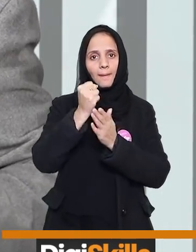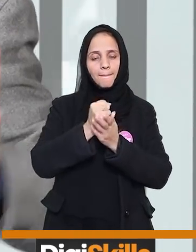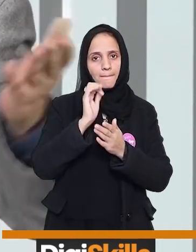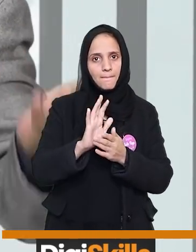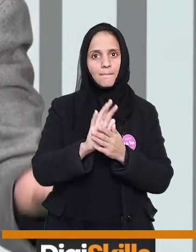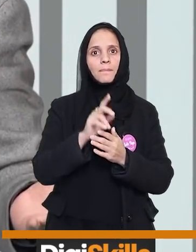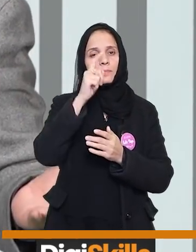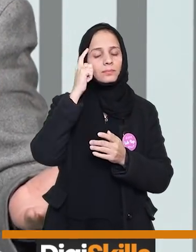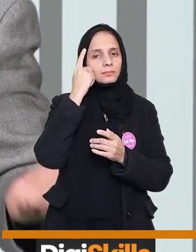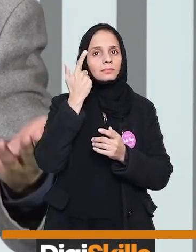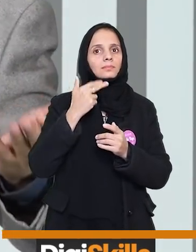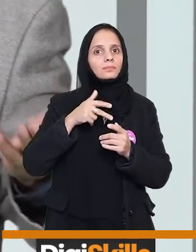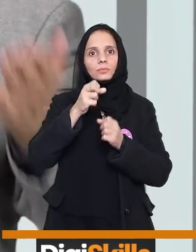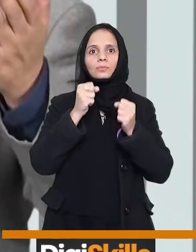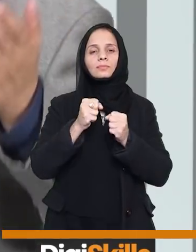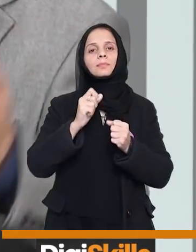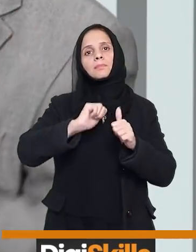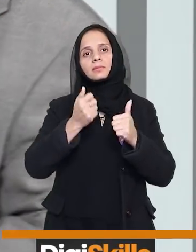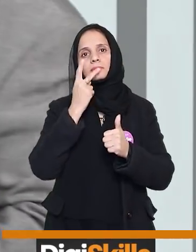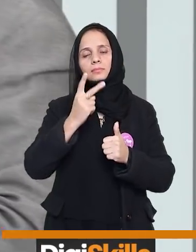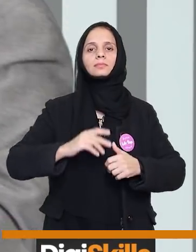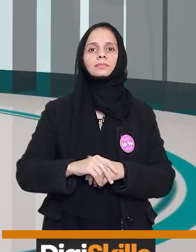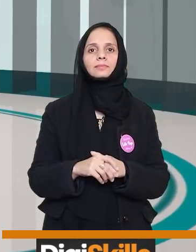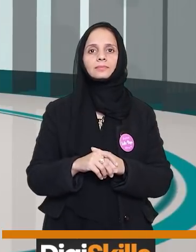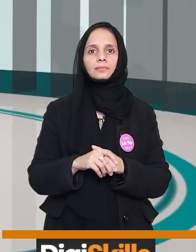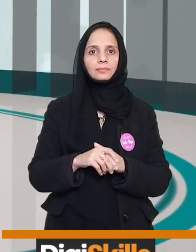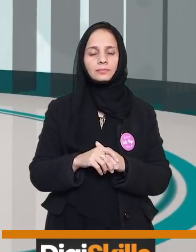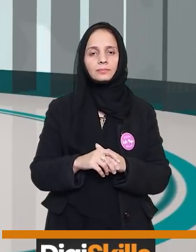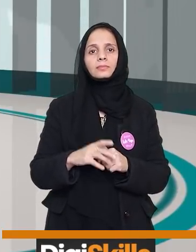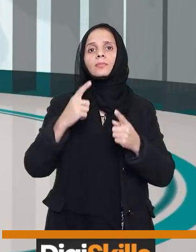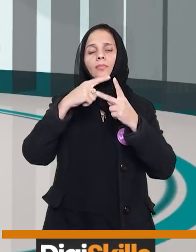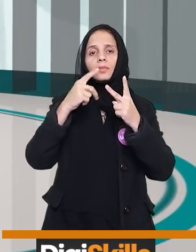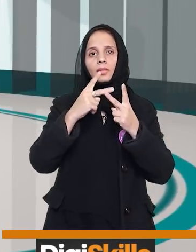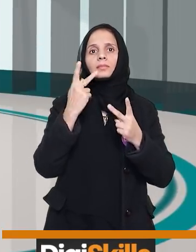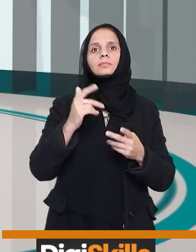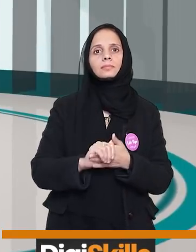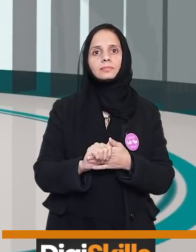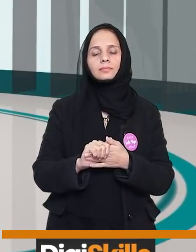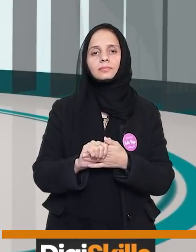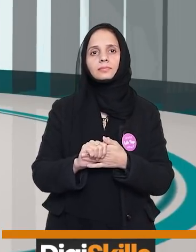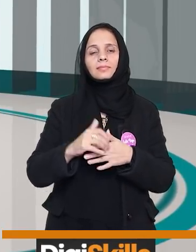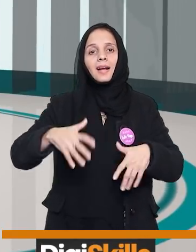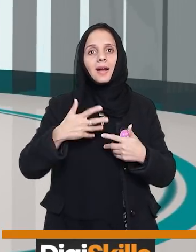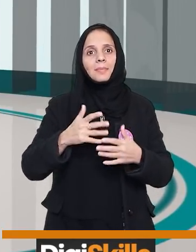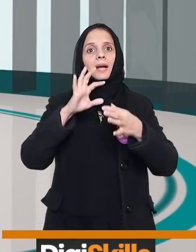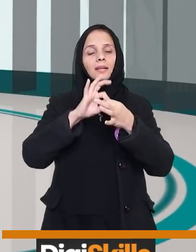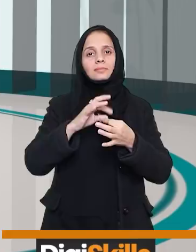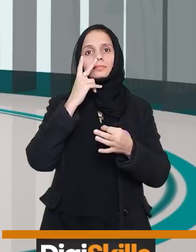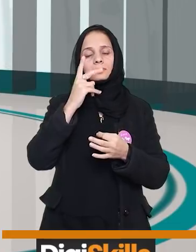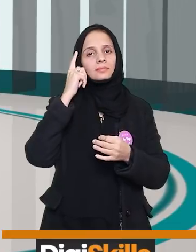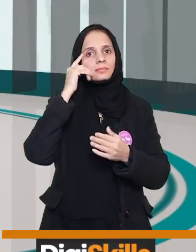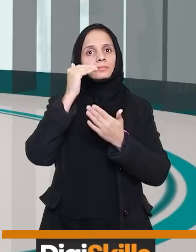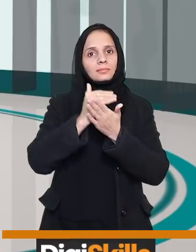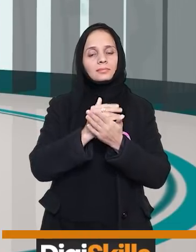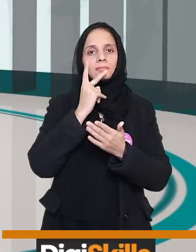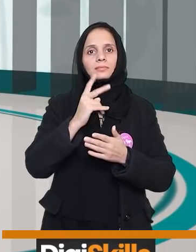سیکھنی ہے، دیر از نو وے یو کین ناٹ بی سکسیزفل. سیکنڈ از breaking it down اور break